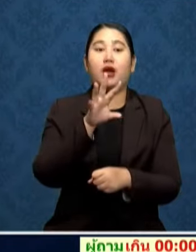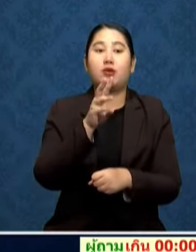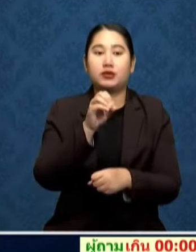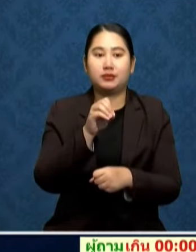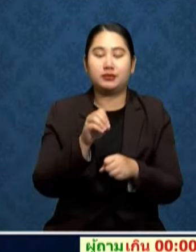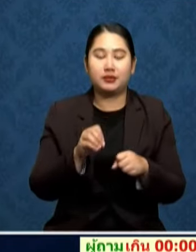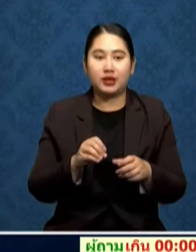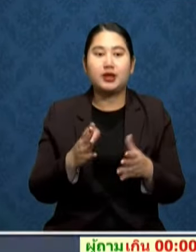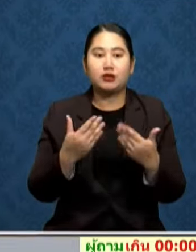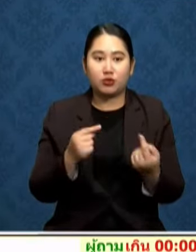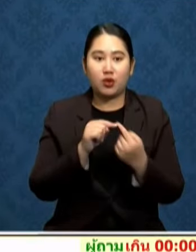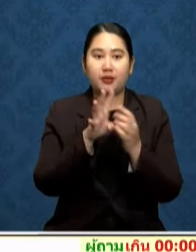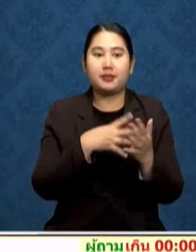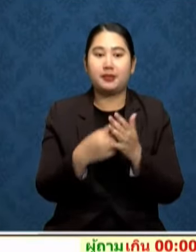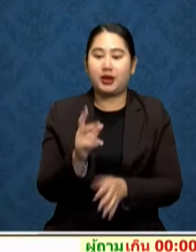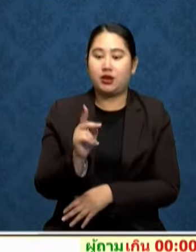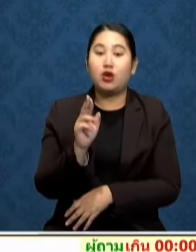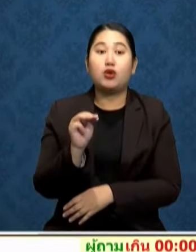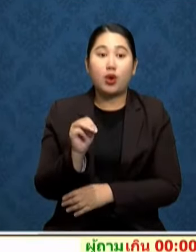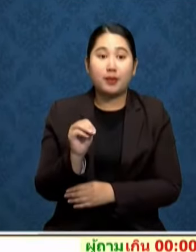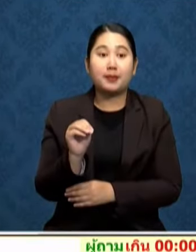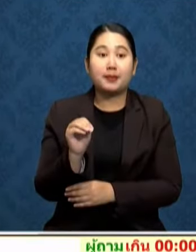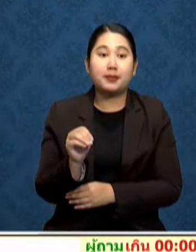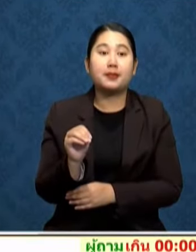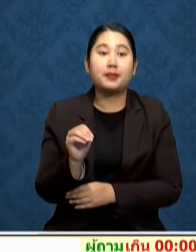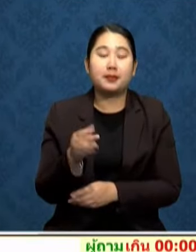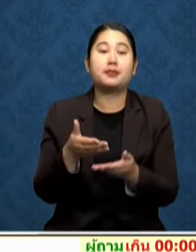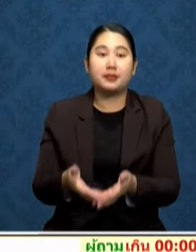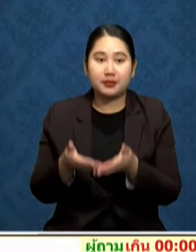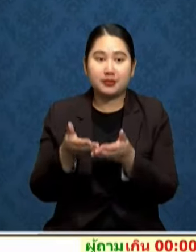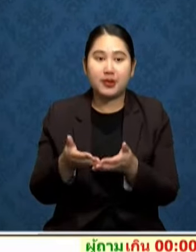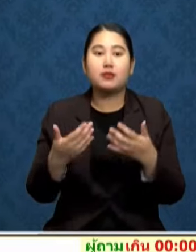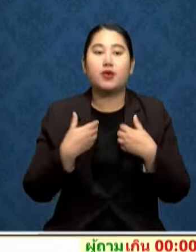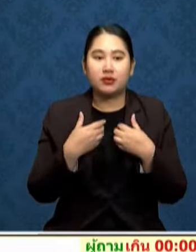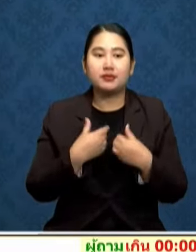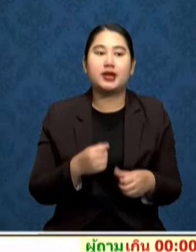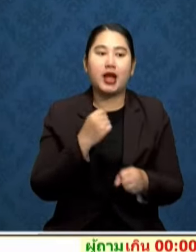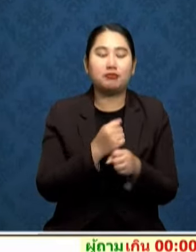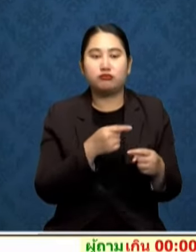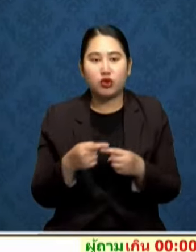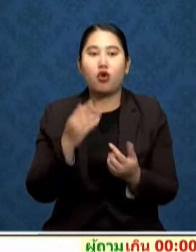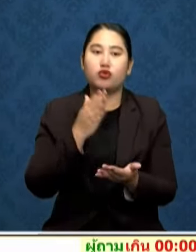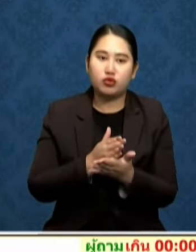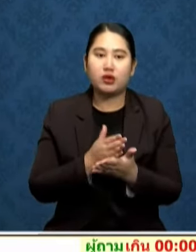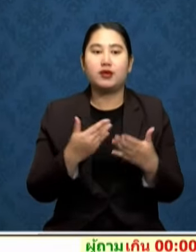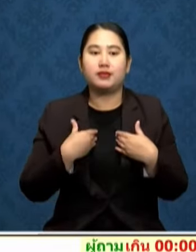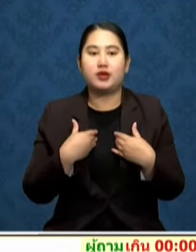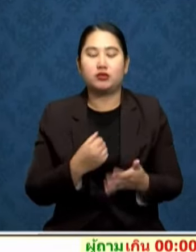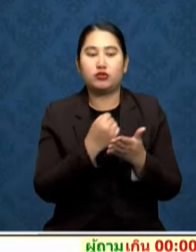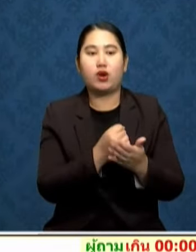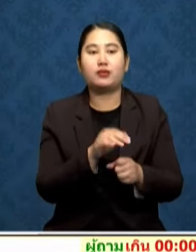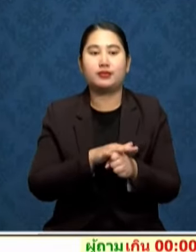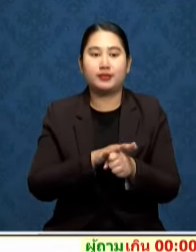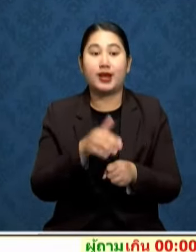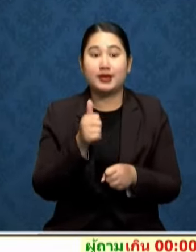าตรการของกรมประมงหลายมาตรการที่ทำมาอย่างต่อเนื่องบ้างไม่ต่อเนื่องบ้างนะครับบางช่วงมันก็ช่วยเหลือพี่น้องประชา